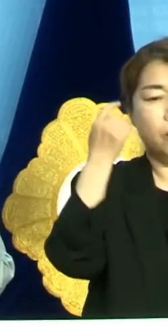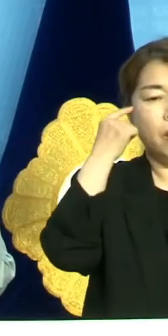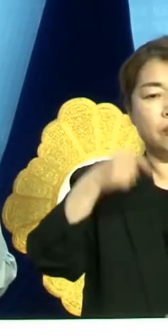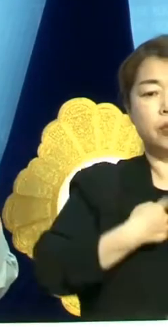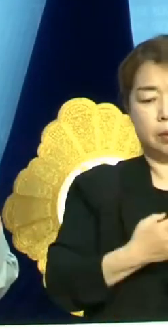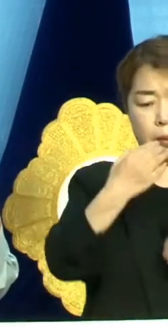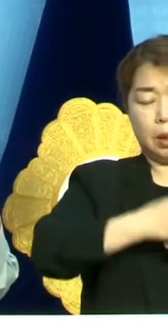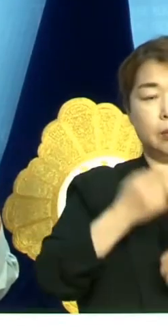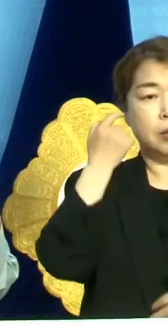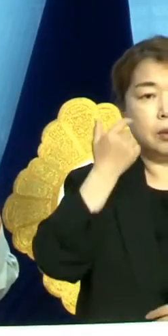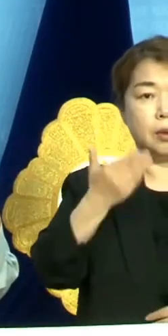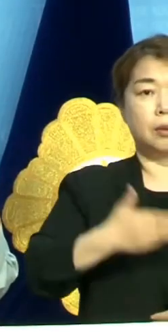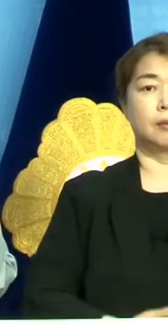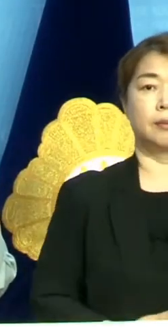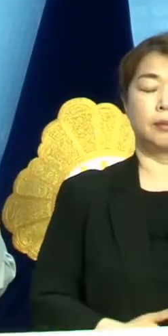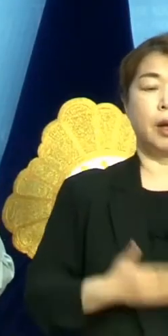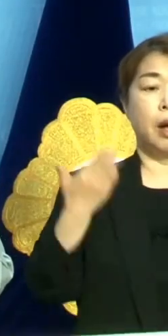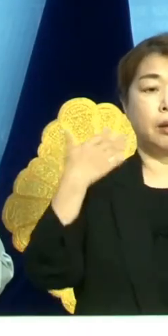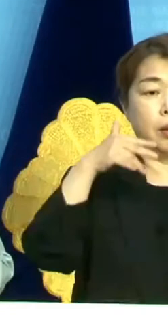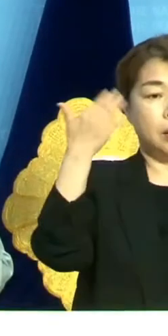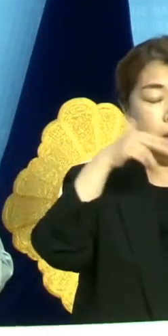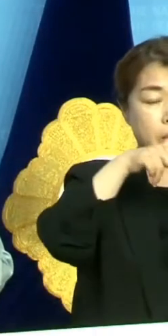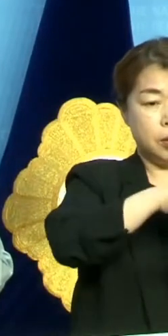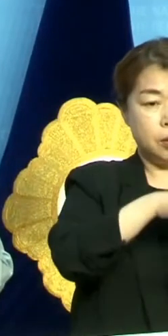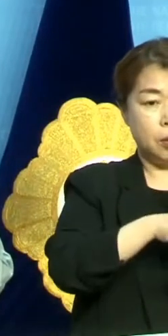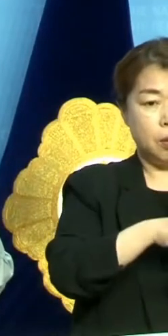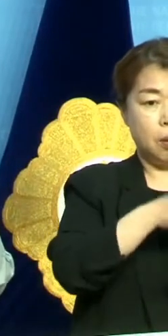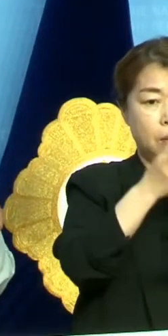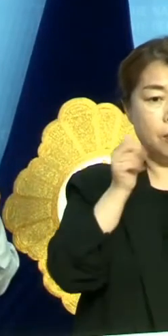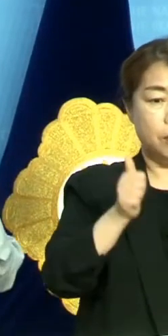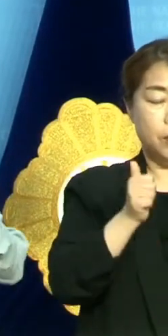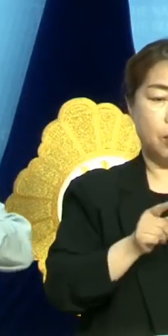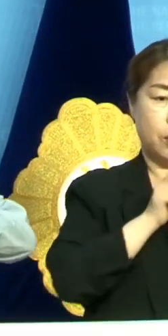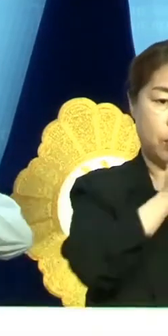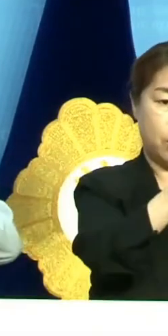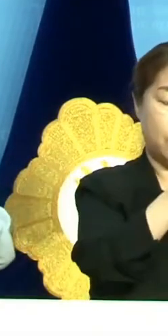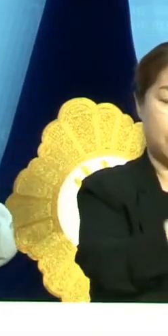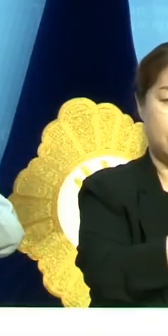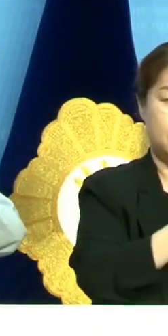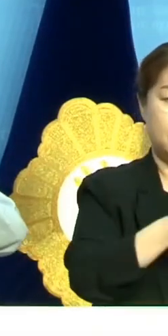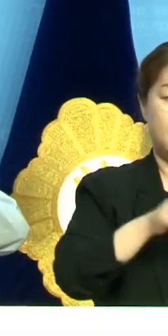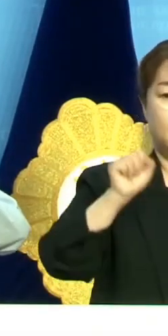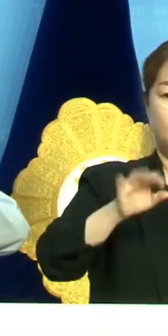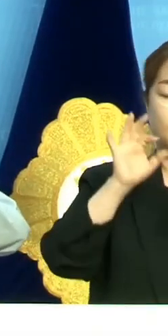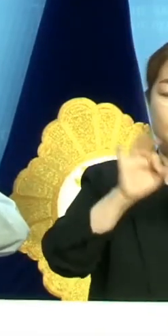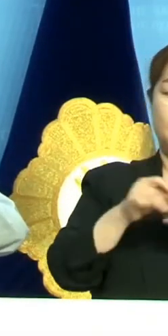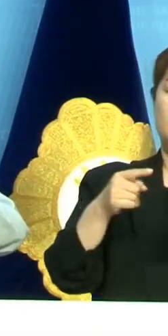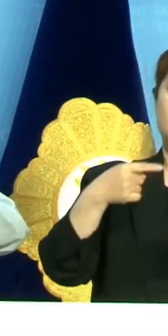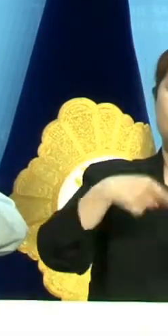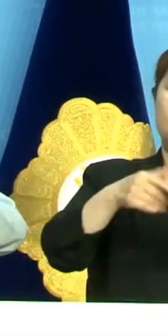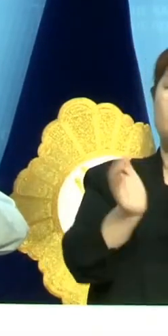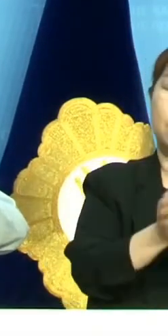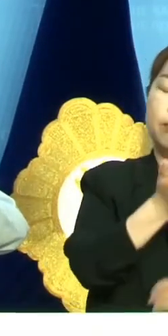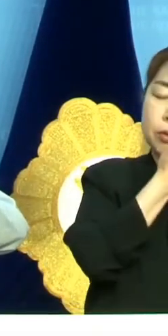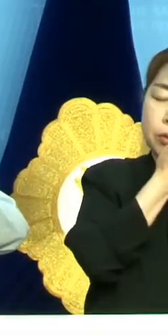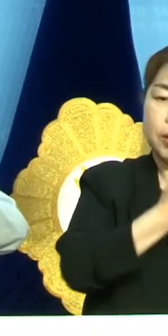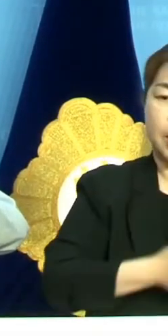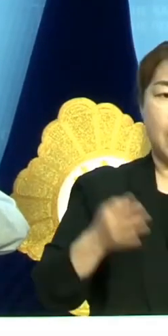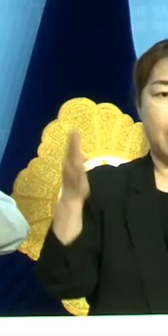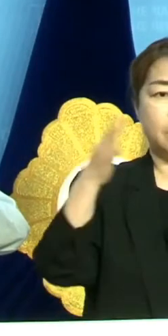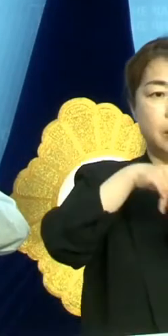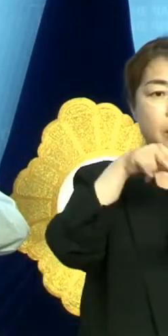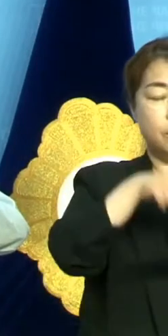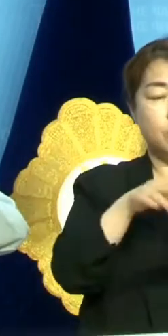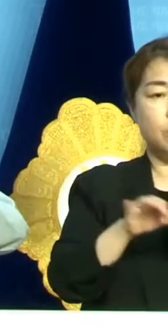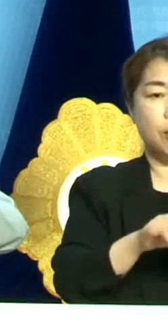모르겠습니다 학생들은 법 학생들을 법정으로 몰아넣은 대학과 교육부가 부끄럽습니다 대학생들에게 소송은